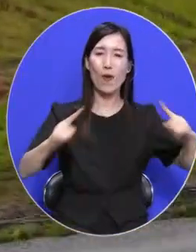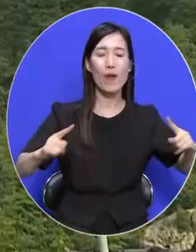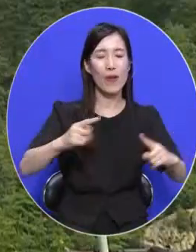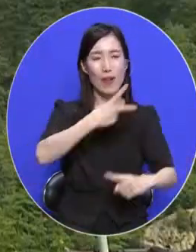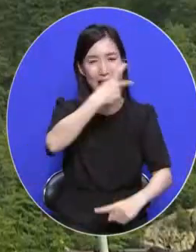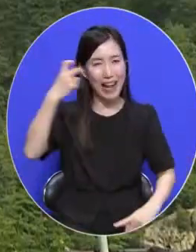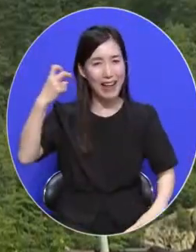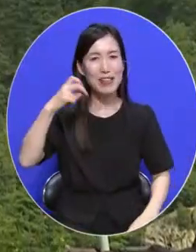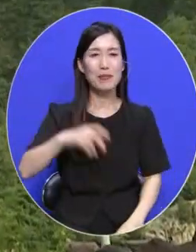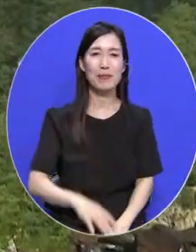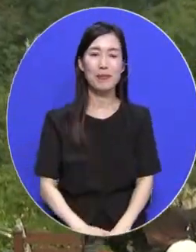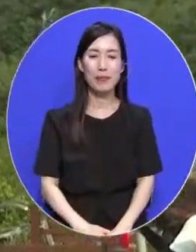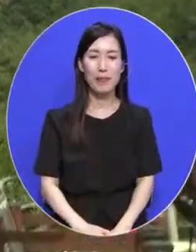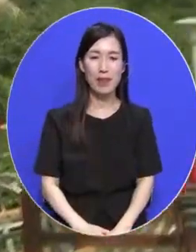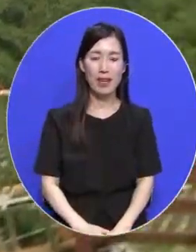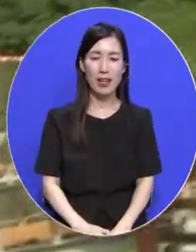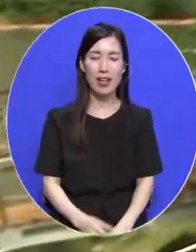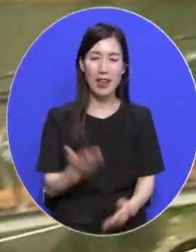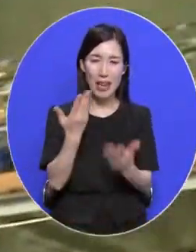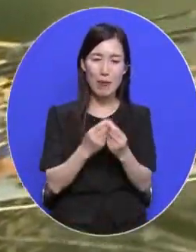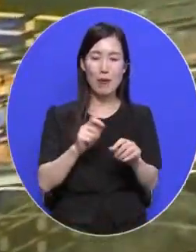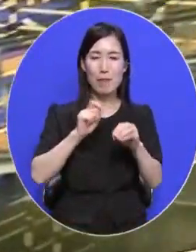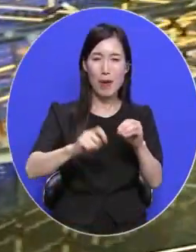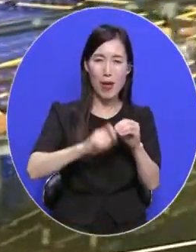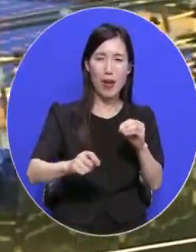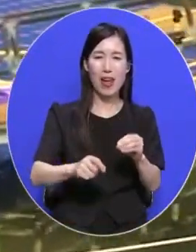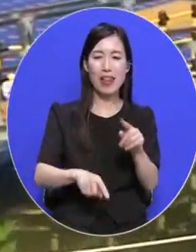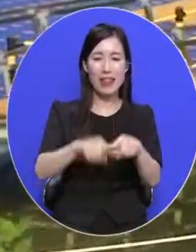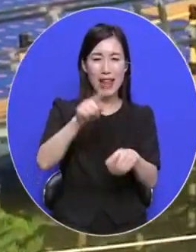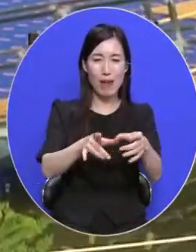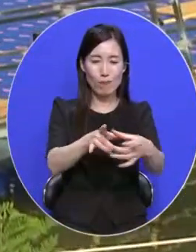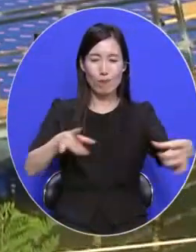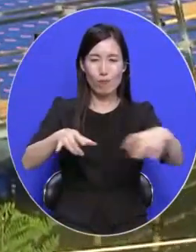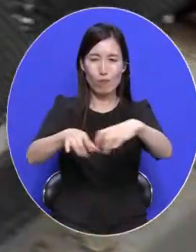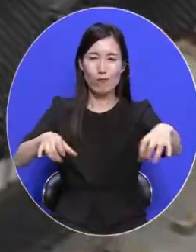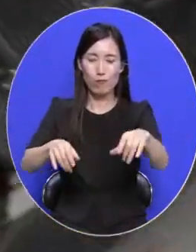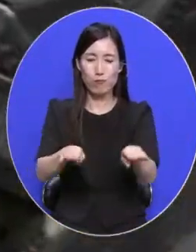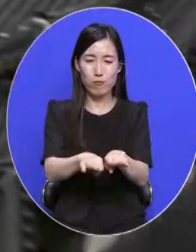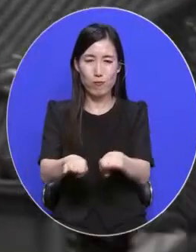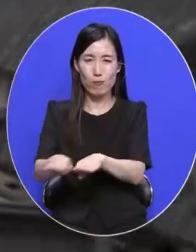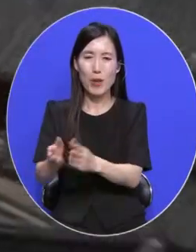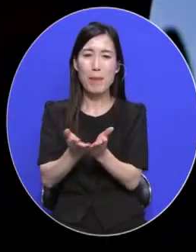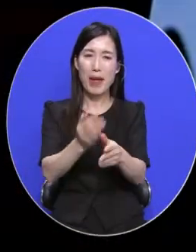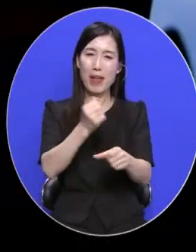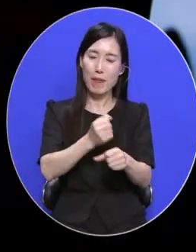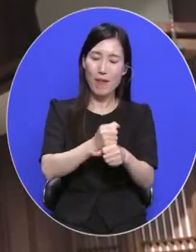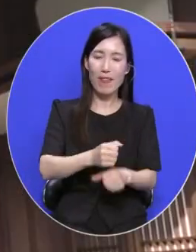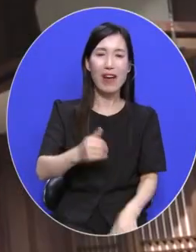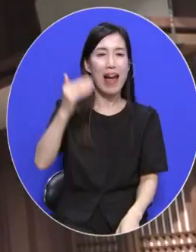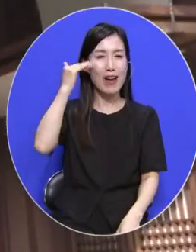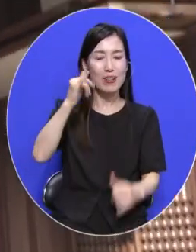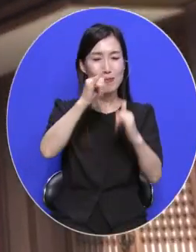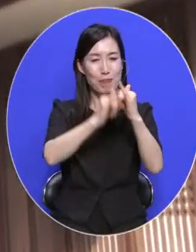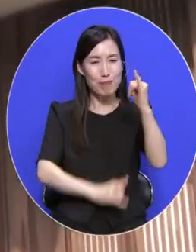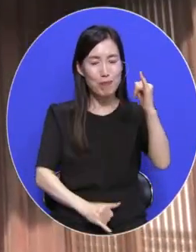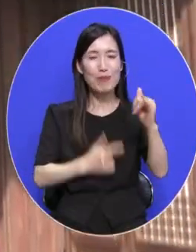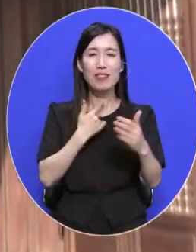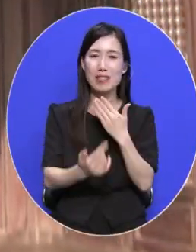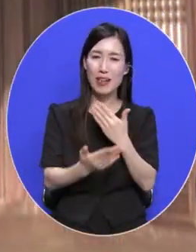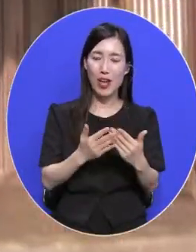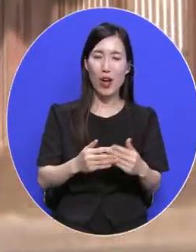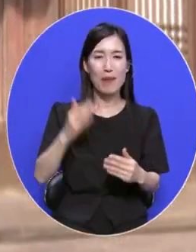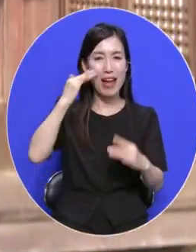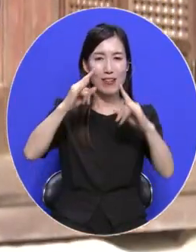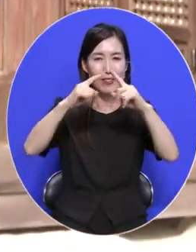진행됩니다. 구체적으로 불 피우기, 뗏목 만들기 등 생존 프로그램과 한국 민속놀이, 한옥마을 체험 등